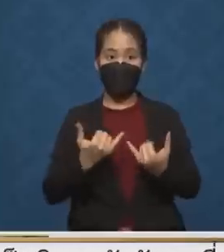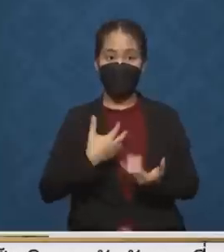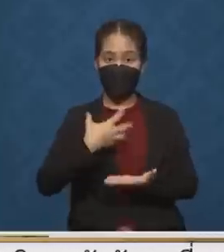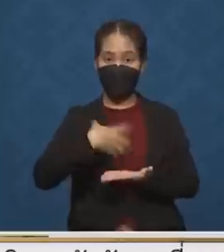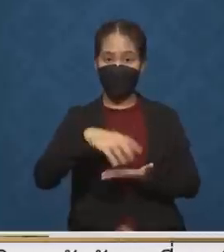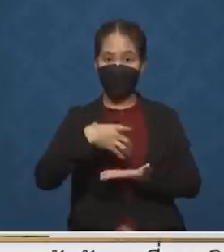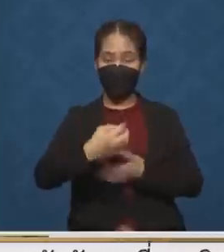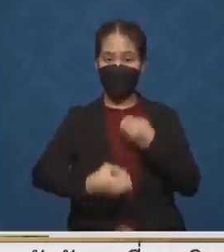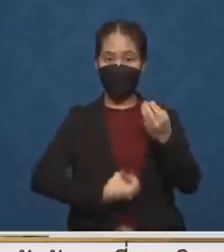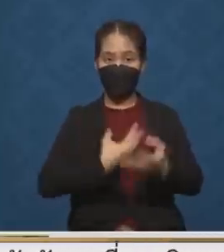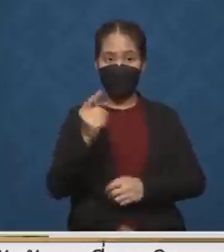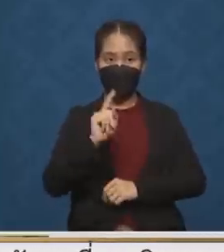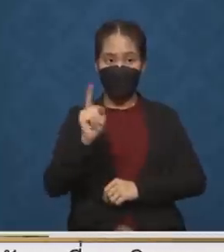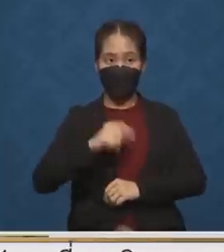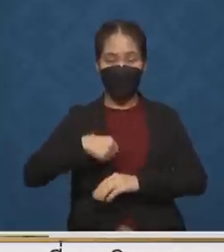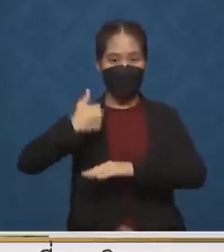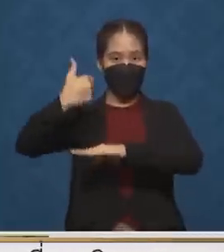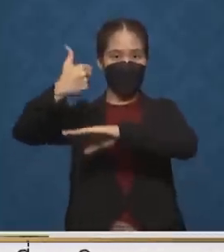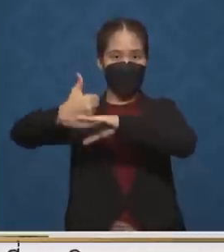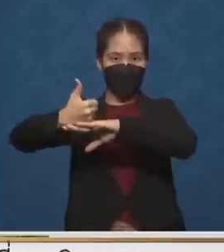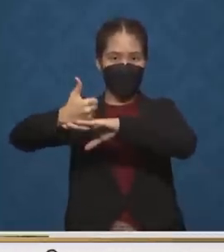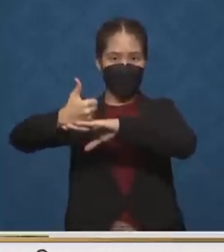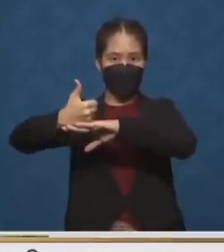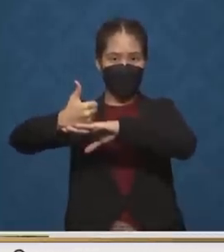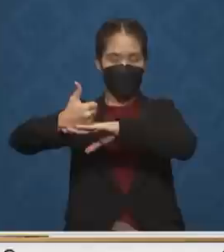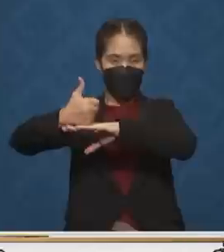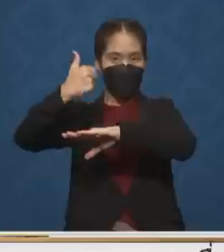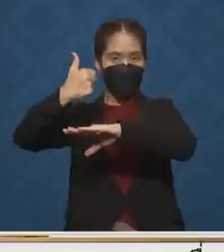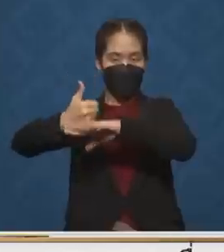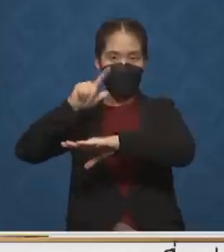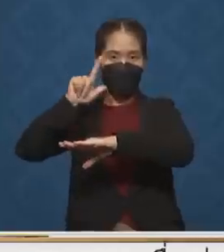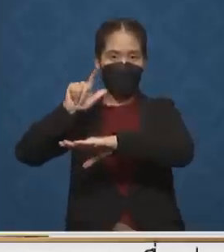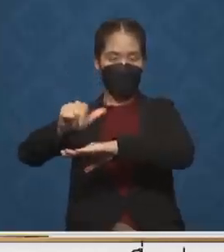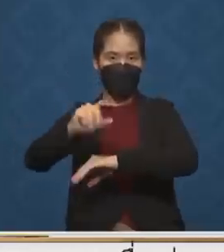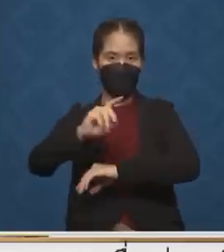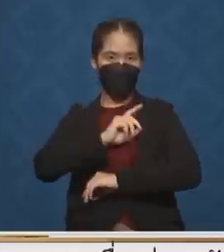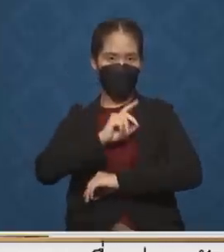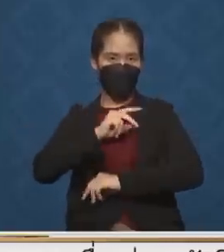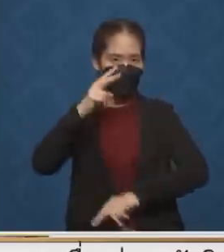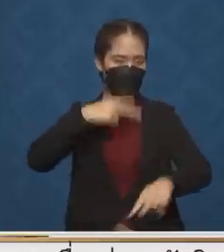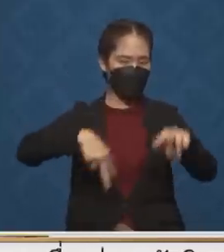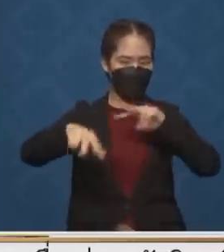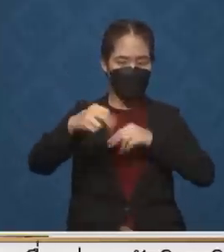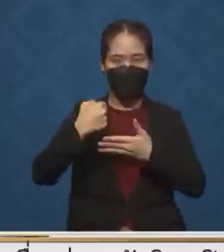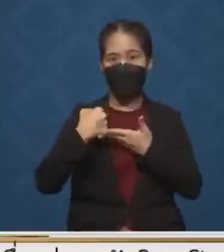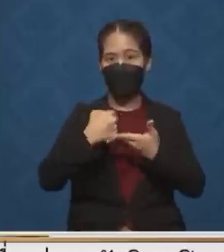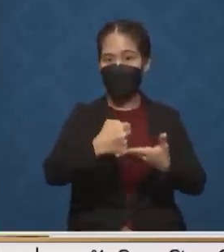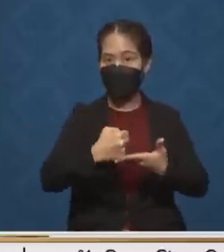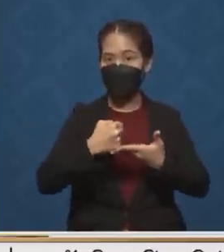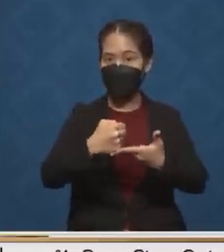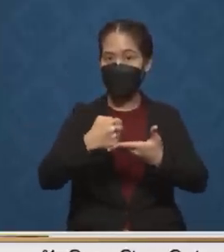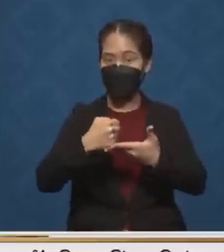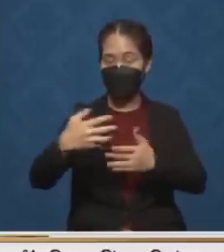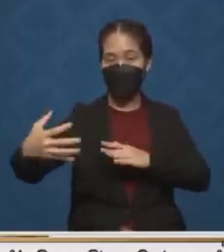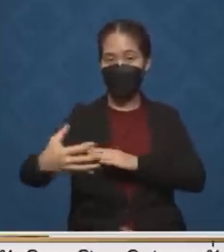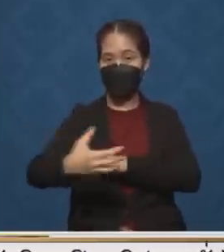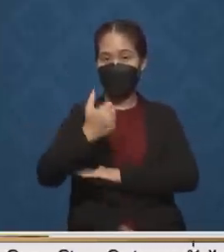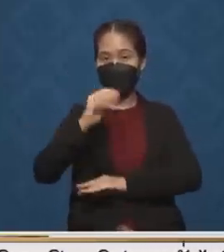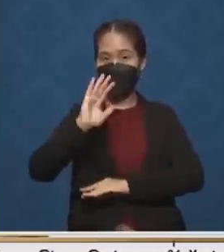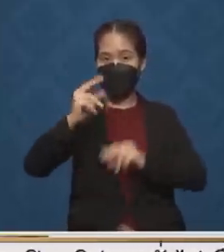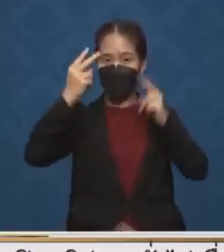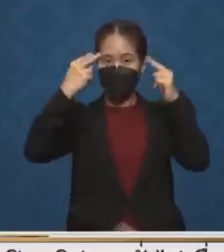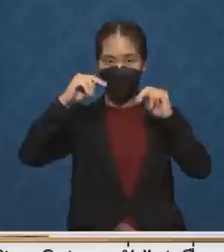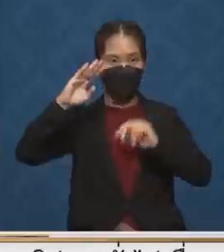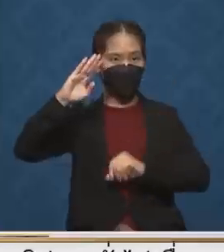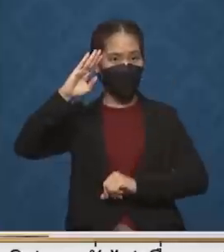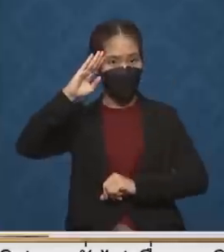นั่นกคือตัว Big Board สูงสุดที่ดูแลช่วยเหลือ เกือกูล การครองอำนาจของผลเอกประยุตจั